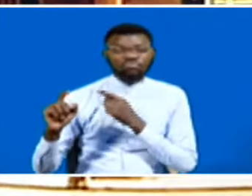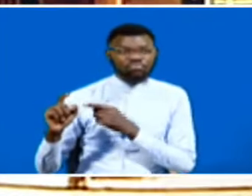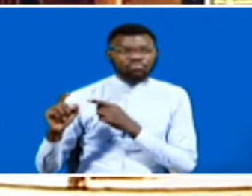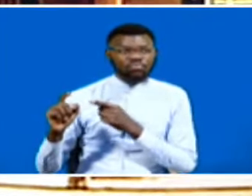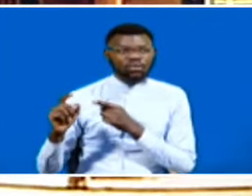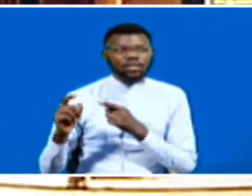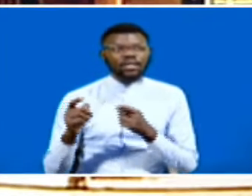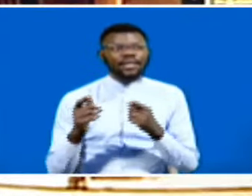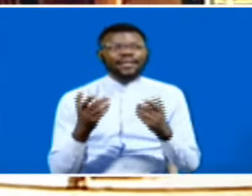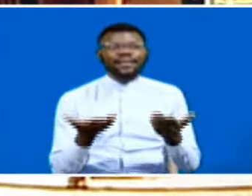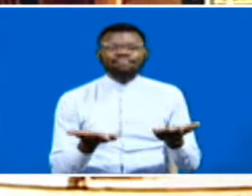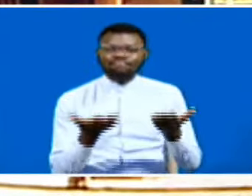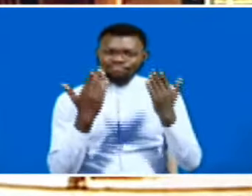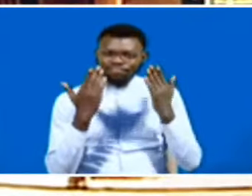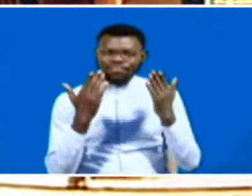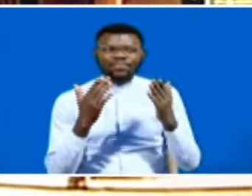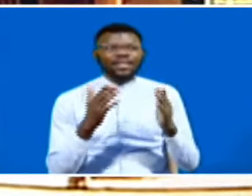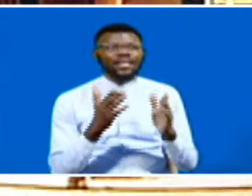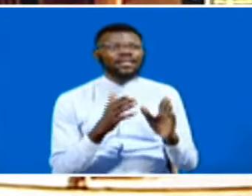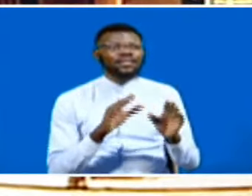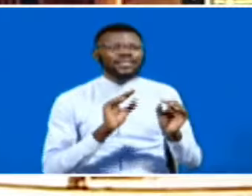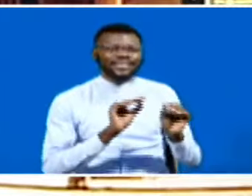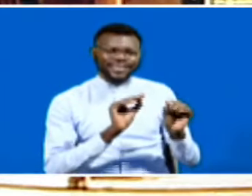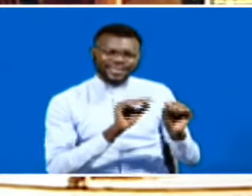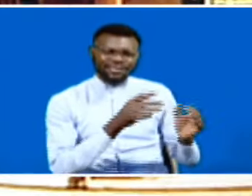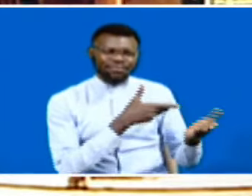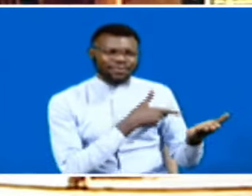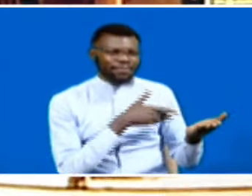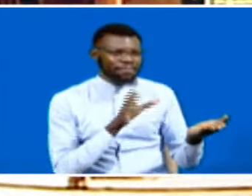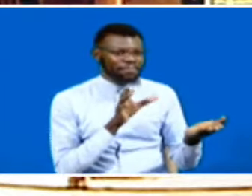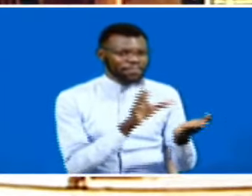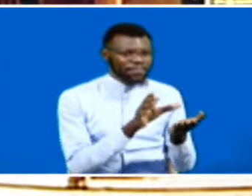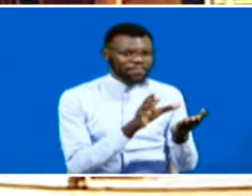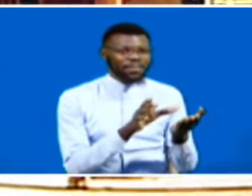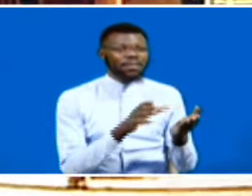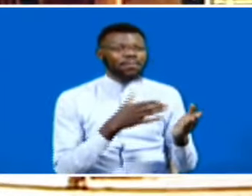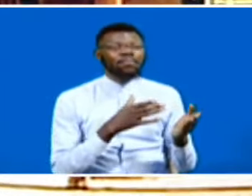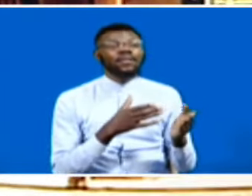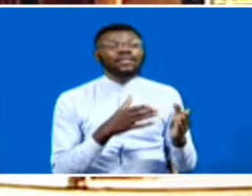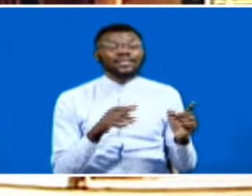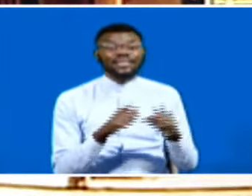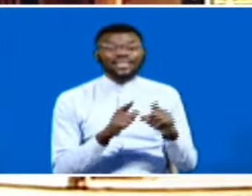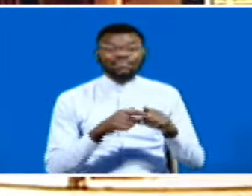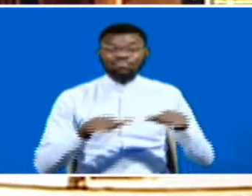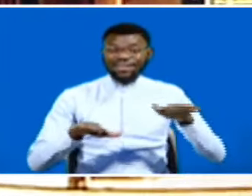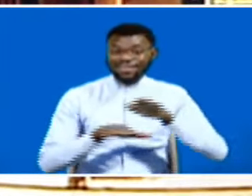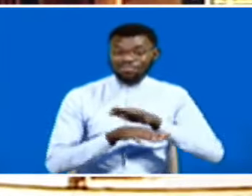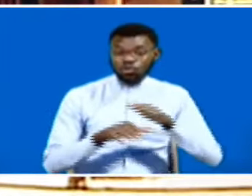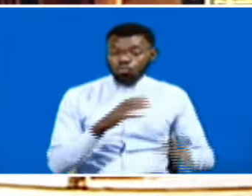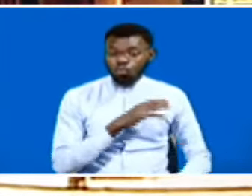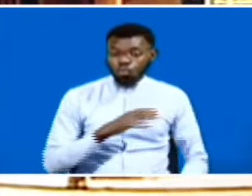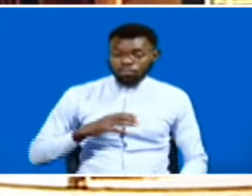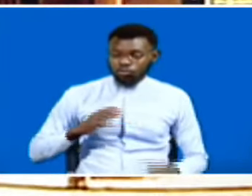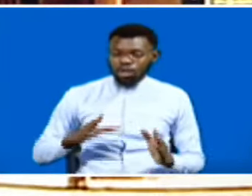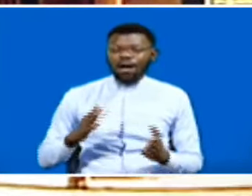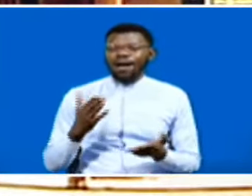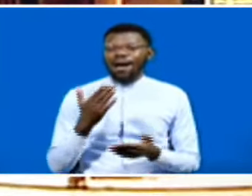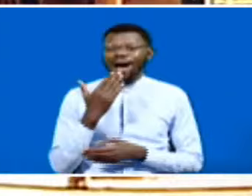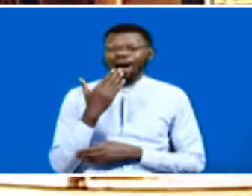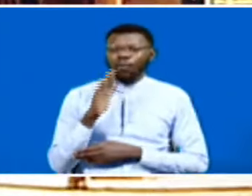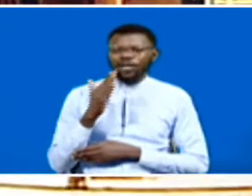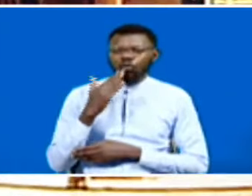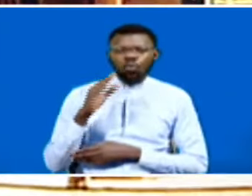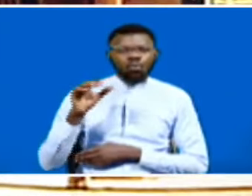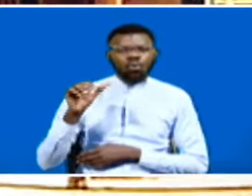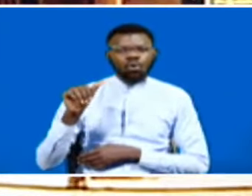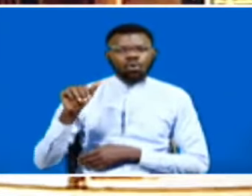ni kukuza bidii ya wajasiriamali. Vile vile naibu kamishna kaunti ndogo ya Awendo Tom Odhiambo alipongeza